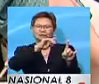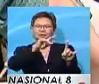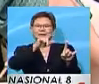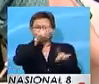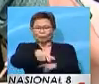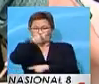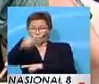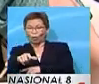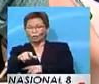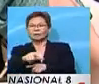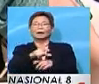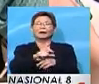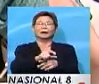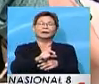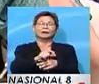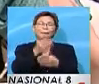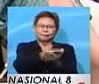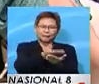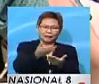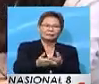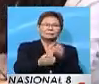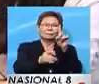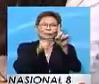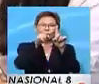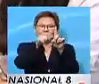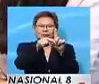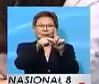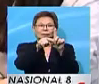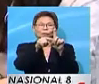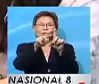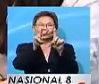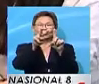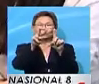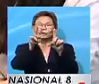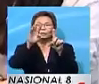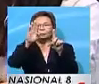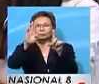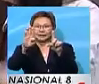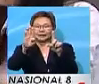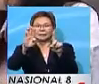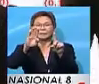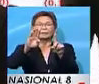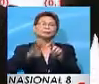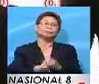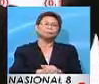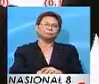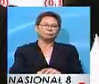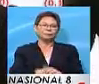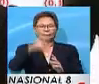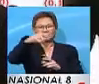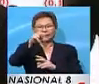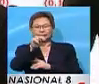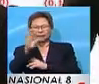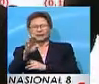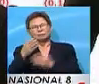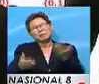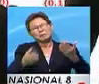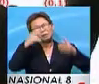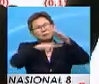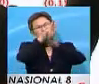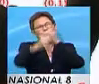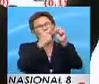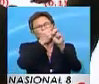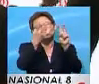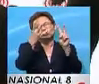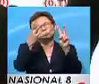melanggan 1.85 bilion unit ASN melangkah ke hadapan PNB menjangkakan 2017 akan